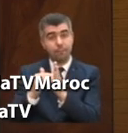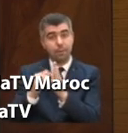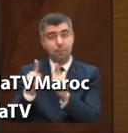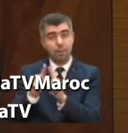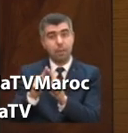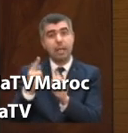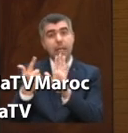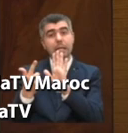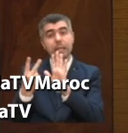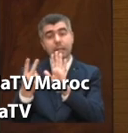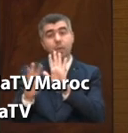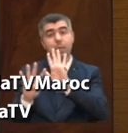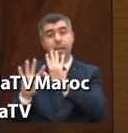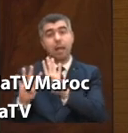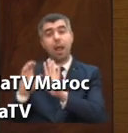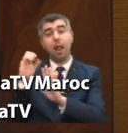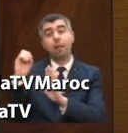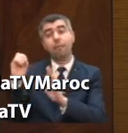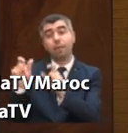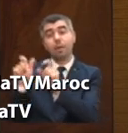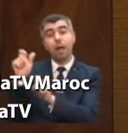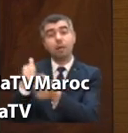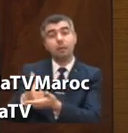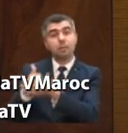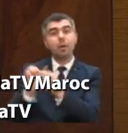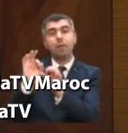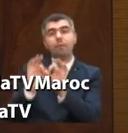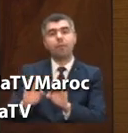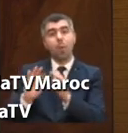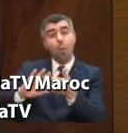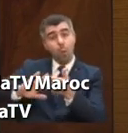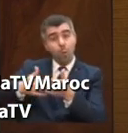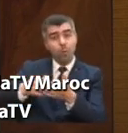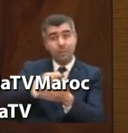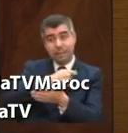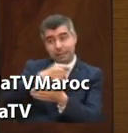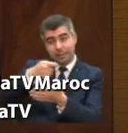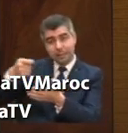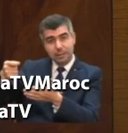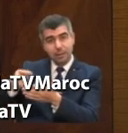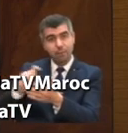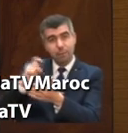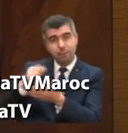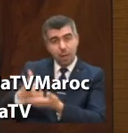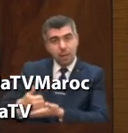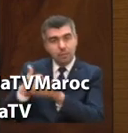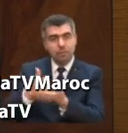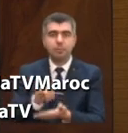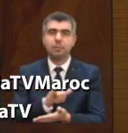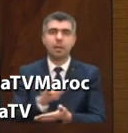اجير اللي مشتغلين في هذه المقاولات، خليناها منذ ما صرفناش الدعم منذ البدايه، واعتبرنا ان هذيك